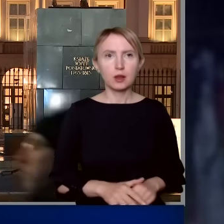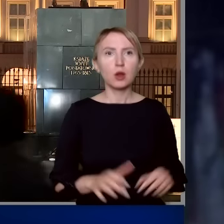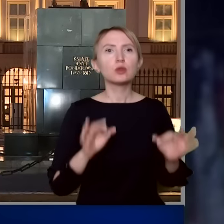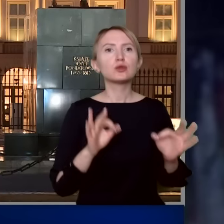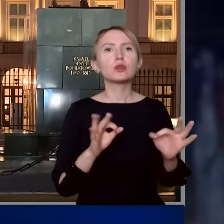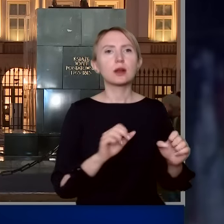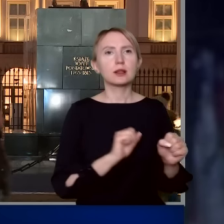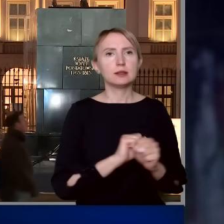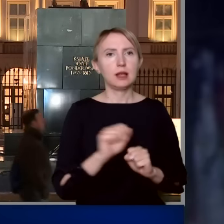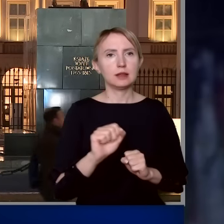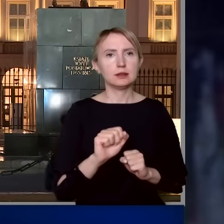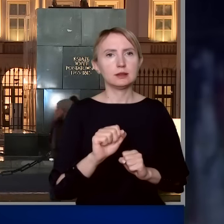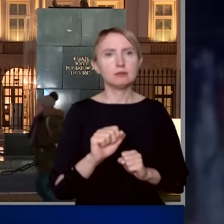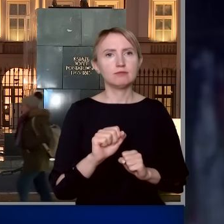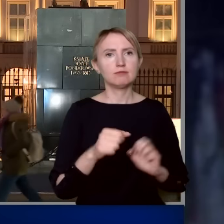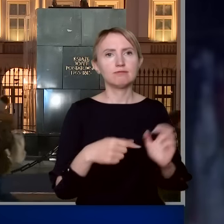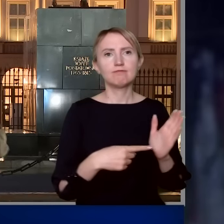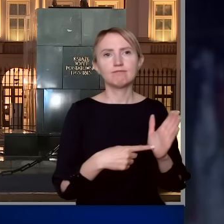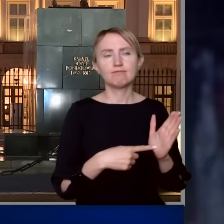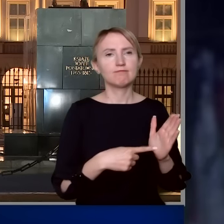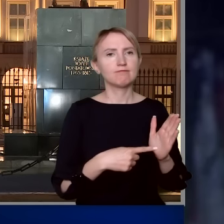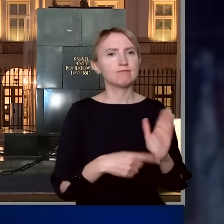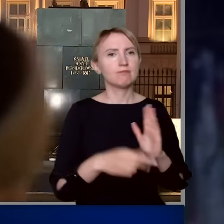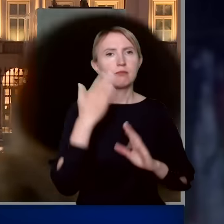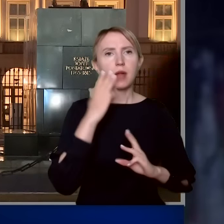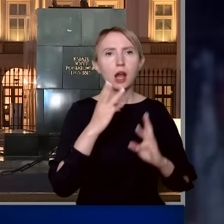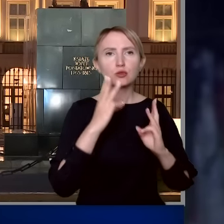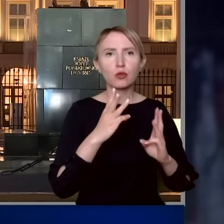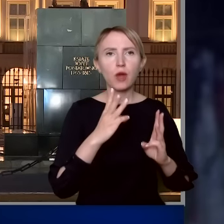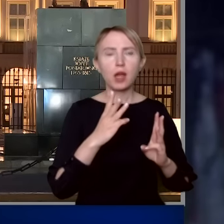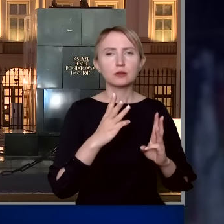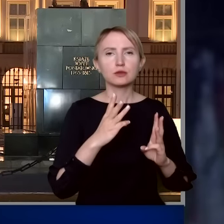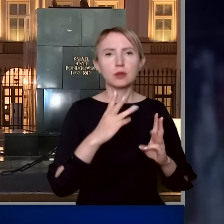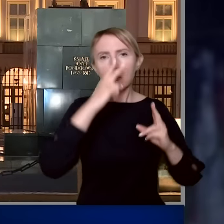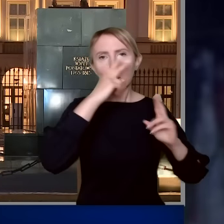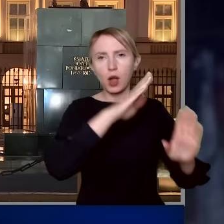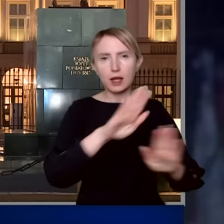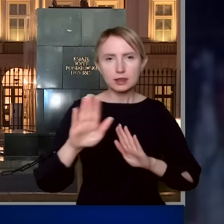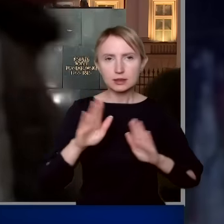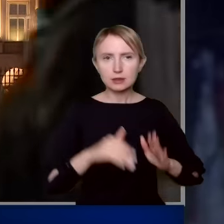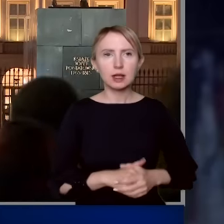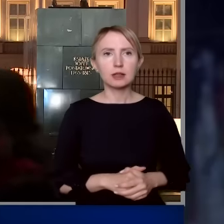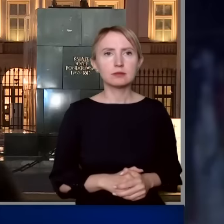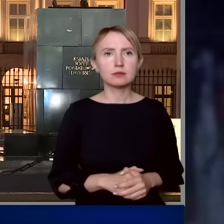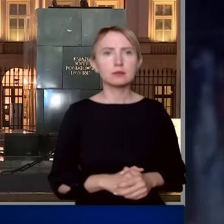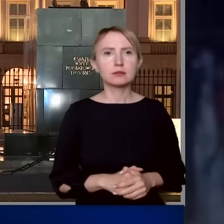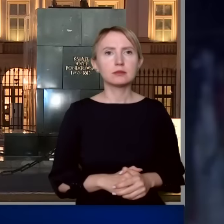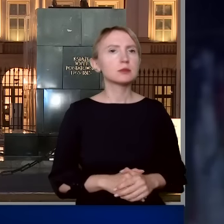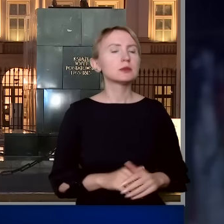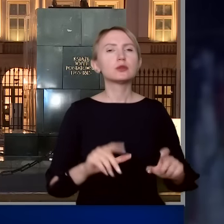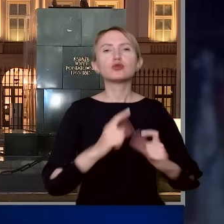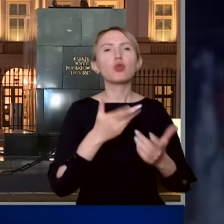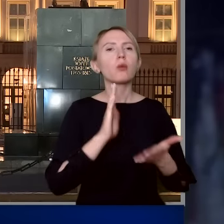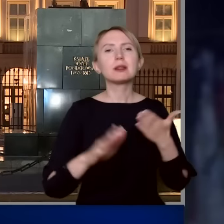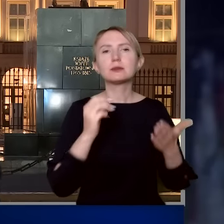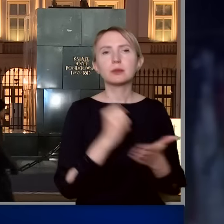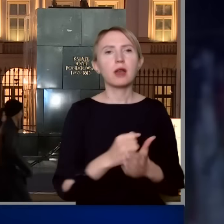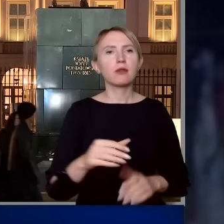wydarzyło, to jest bardzo istotne pokazanie tego całego bezprawia, które miało